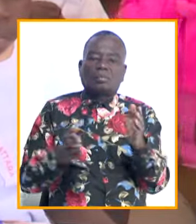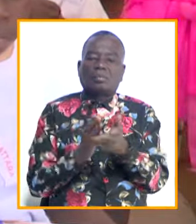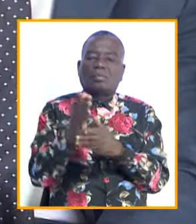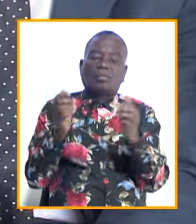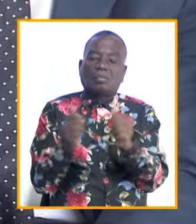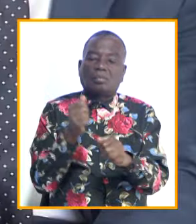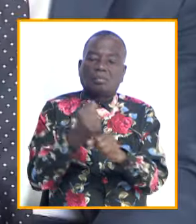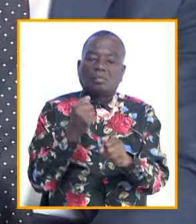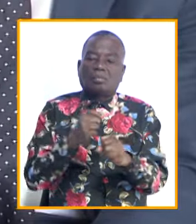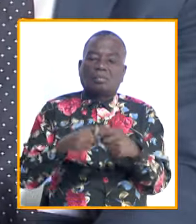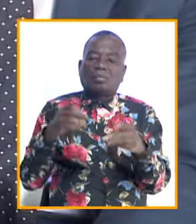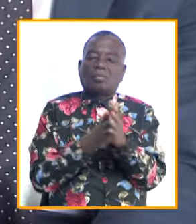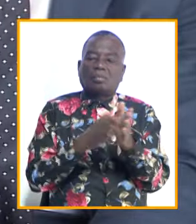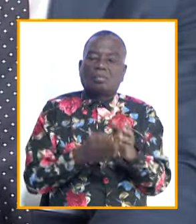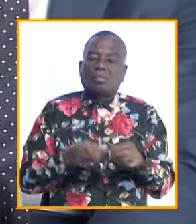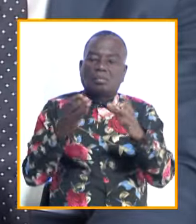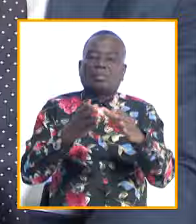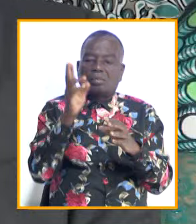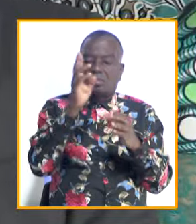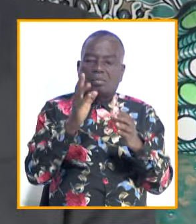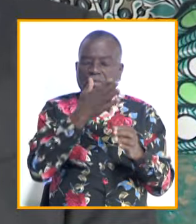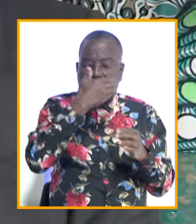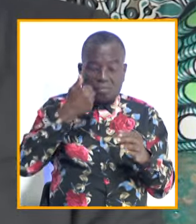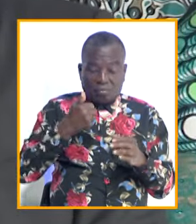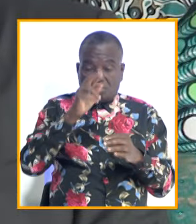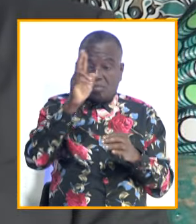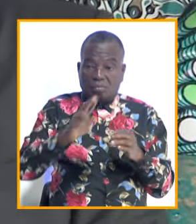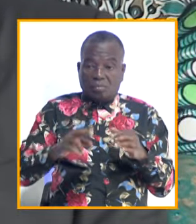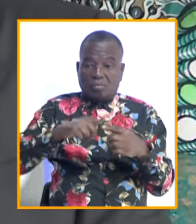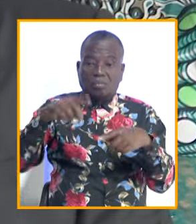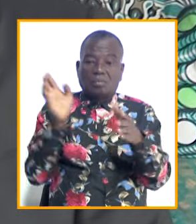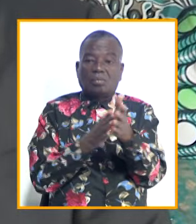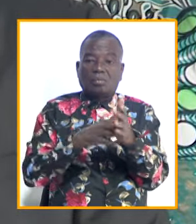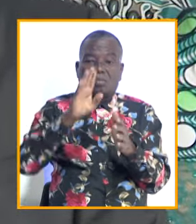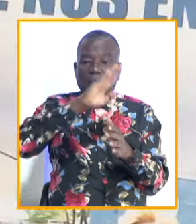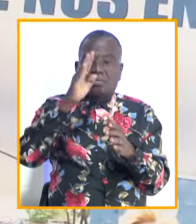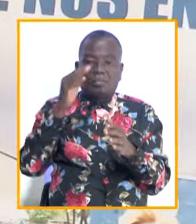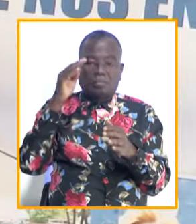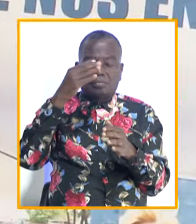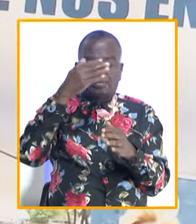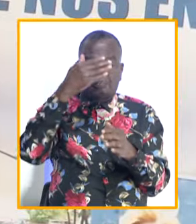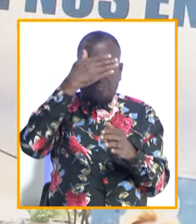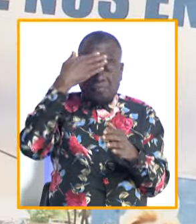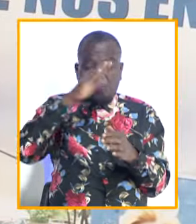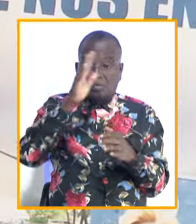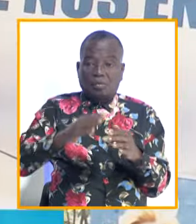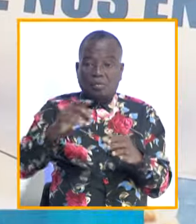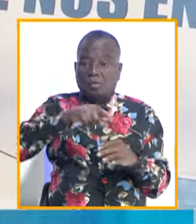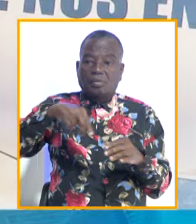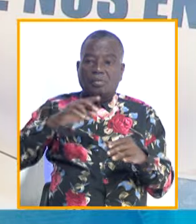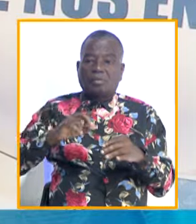à produire les meilleurs résultats scolaires possibles. N'oubliez jamais que vous n'êtes pas seul sur le chemin